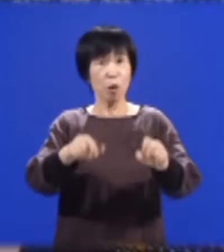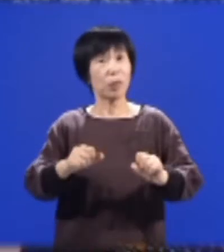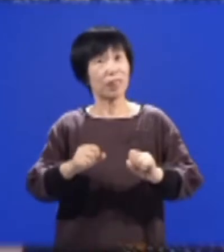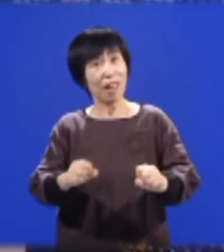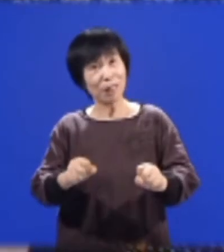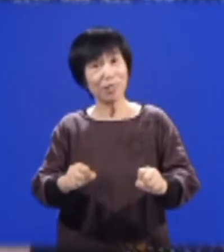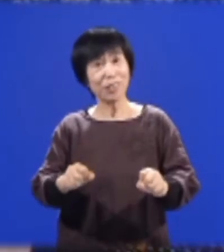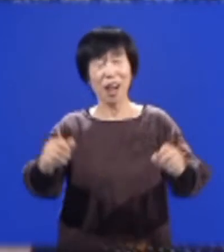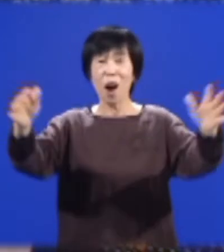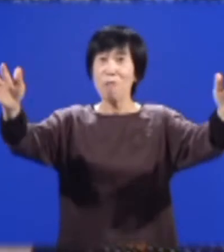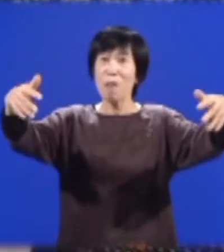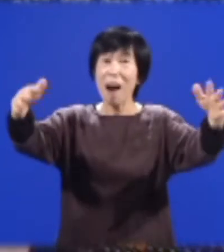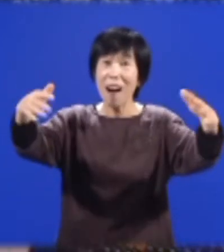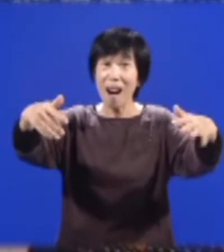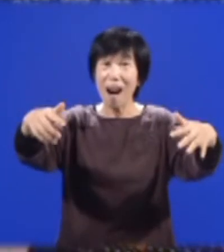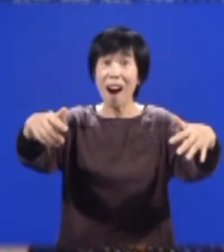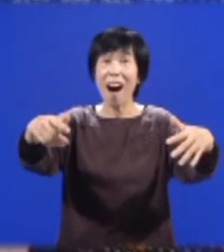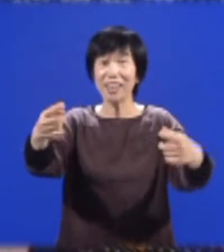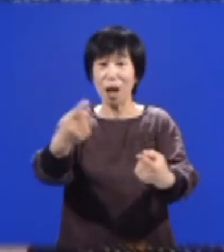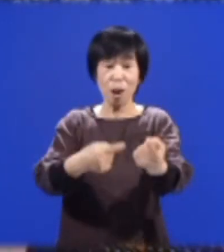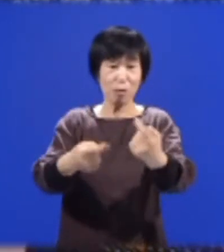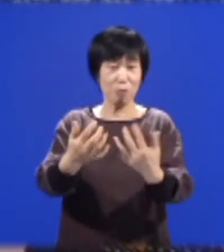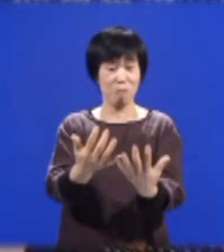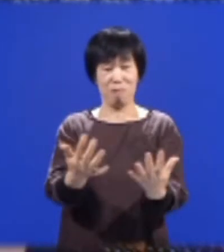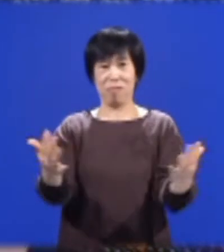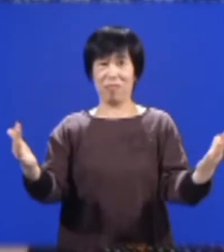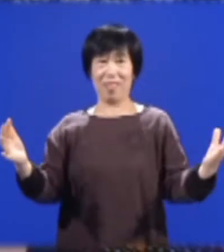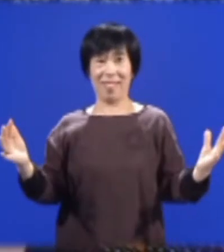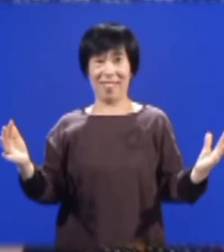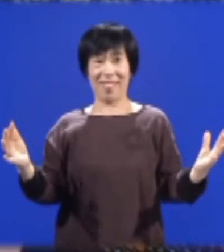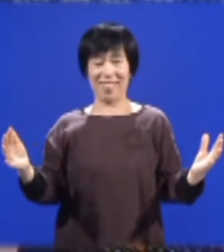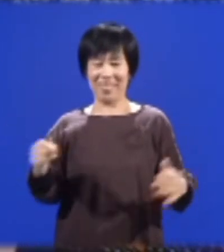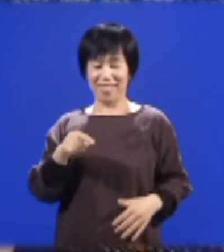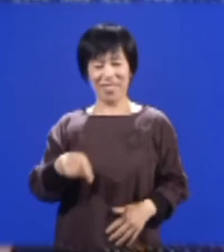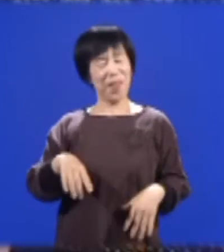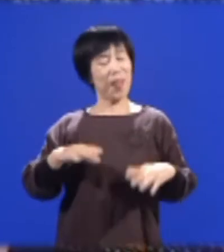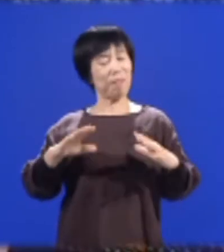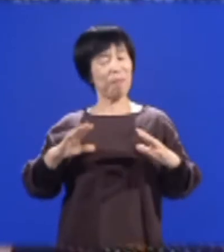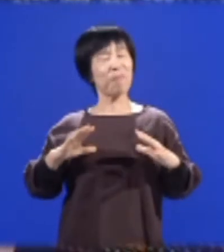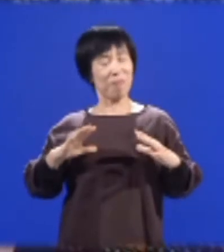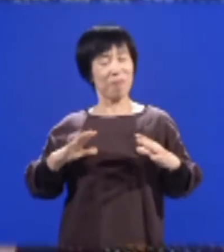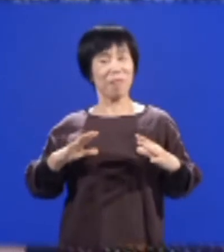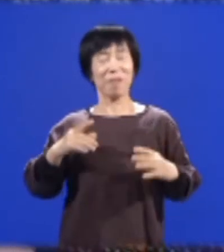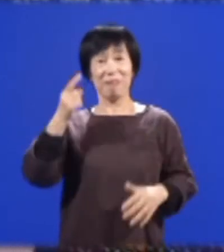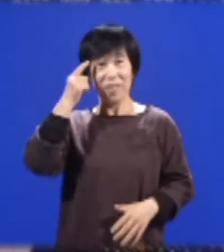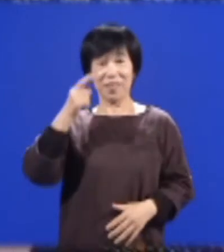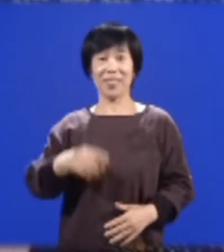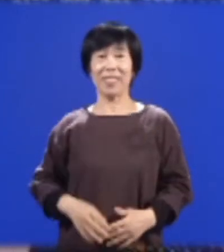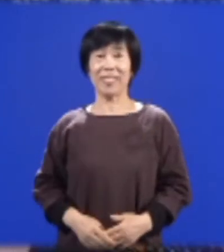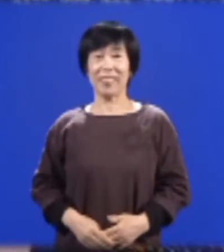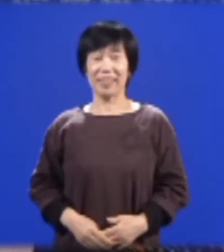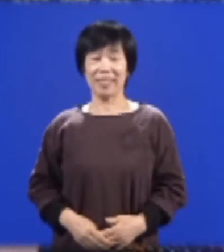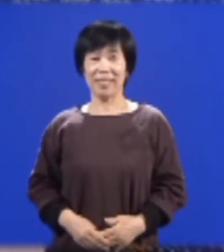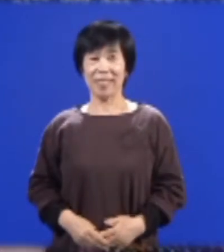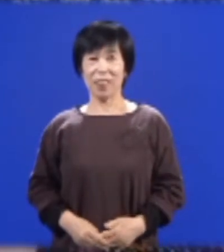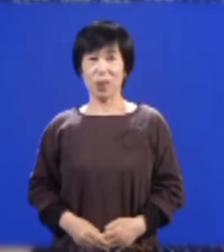何かこうやって行事やるって言うとねさっと集まってきてくれるっていうのがね、それが一つの自慢じゃないかと思ってますよ。